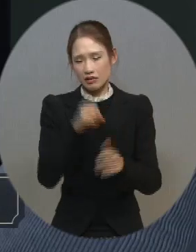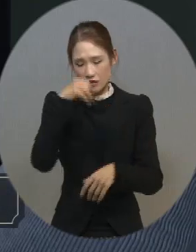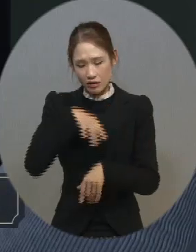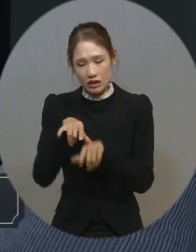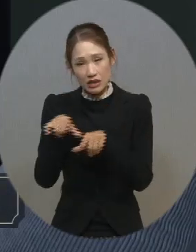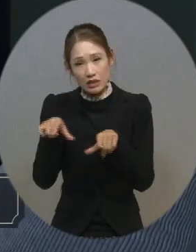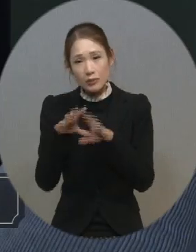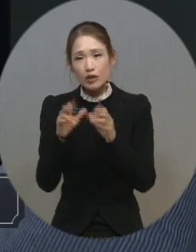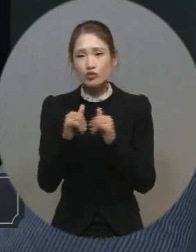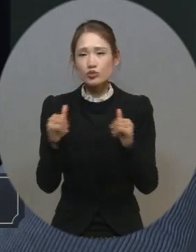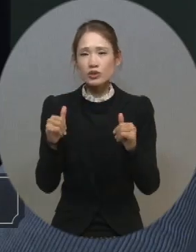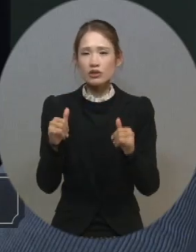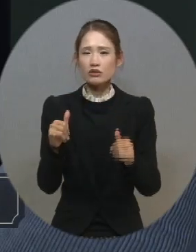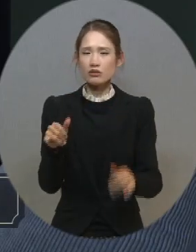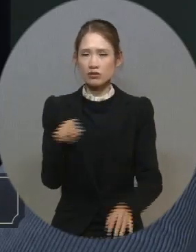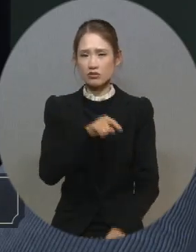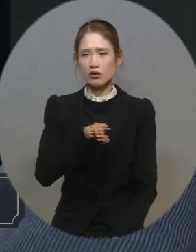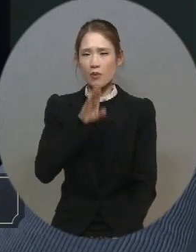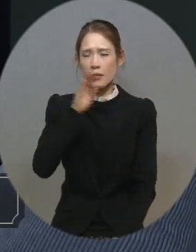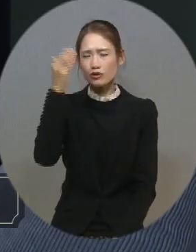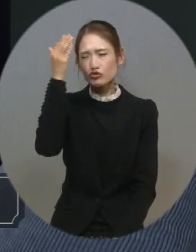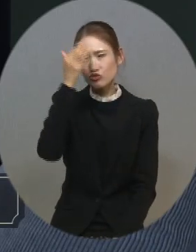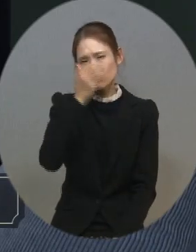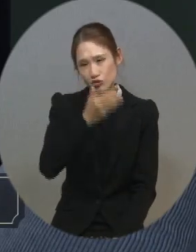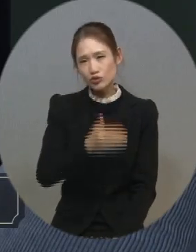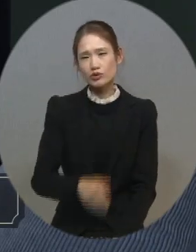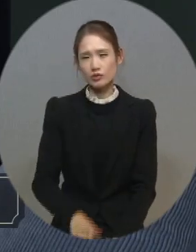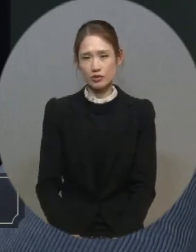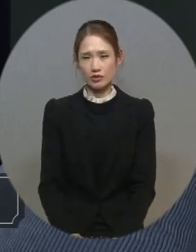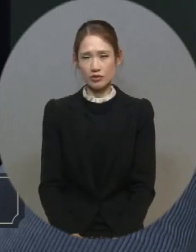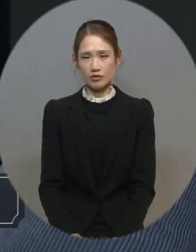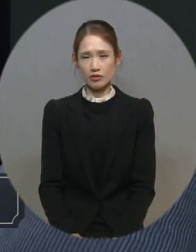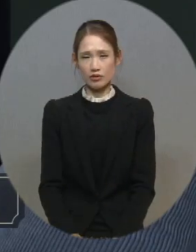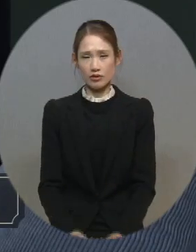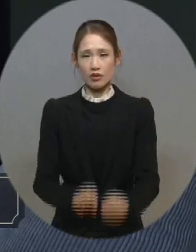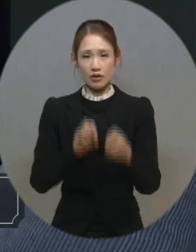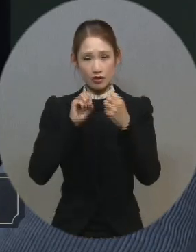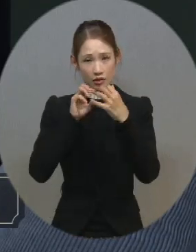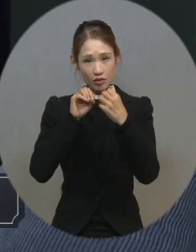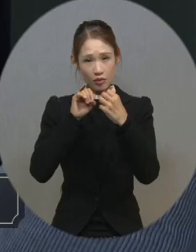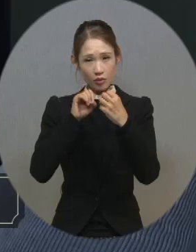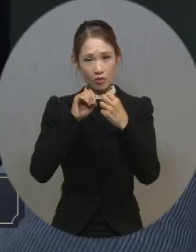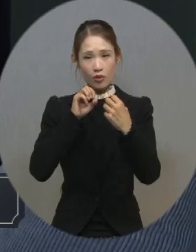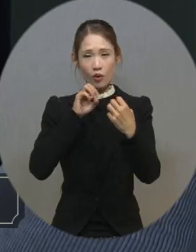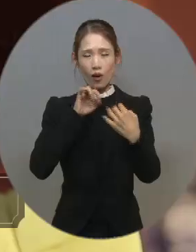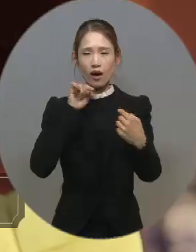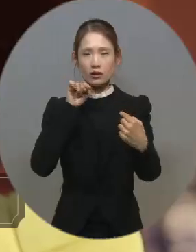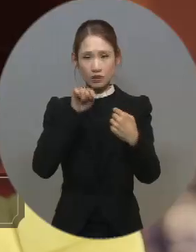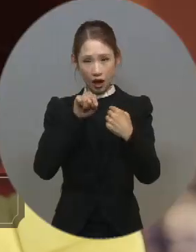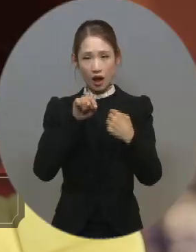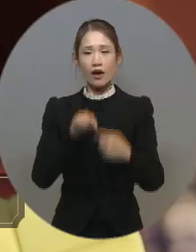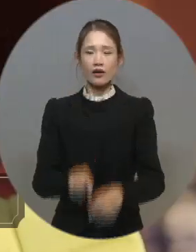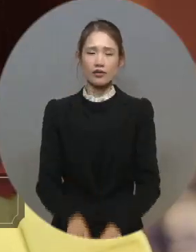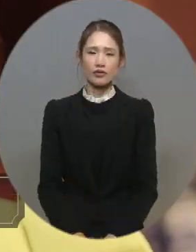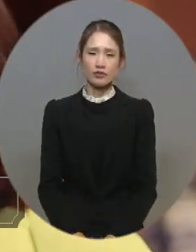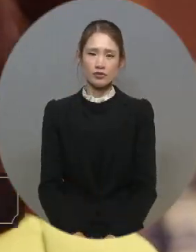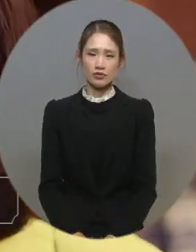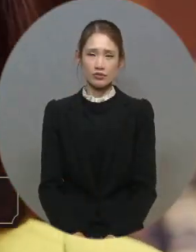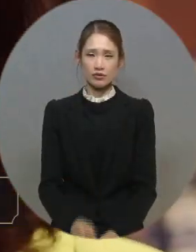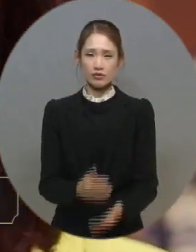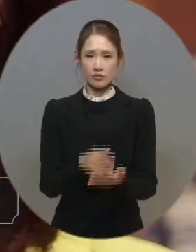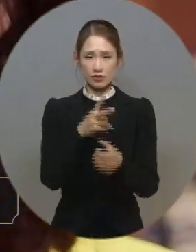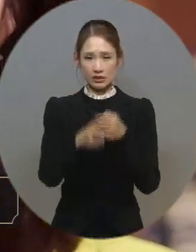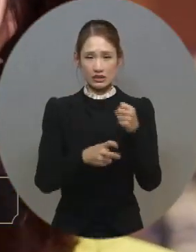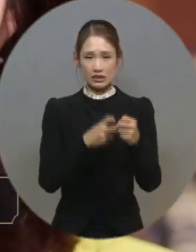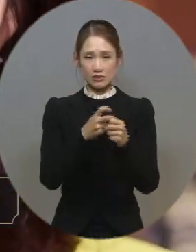주민들은 정말 순수해요. 그래서 이제 말을 할 때 대화가 통하고 잘 받아들이고. 자, 20년이란 긴 시간 동안